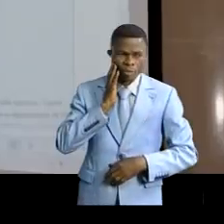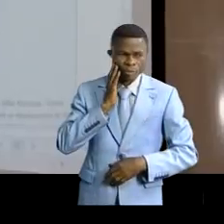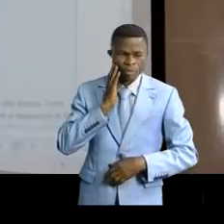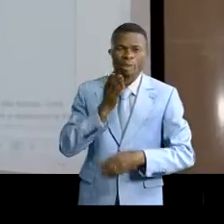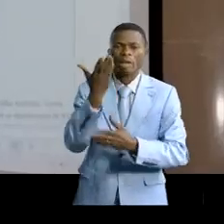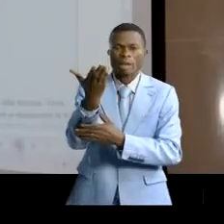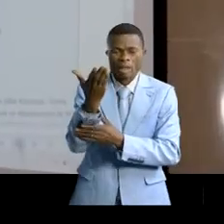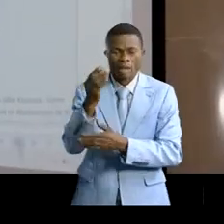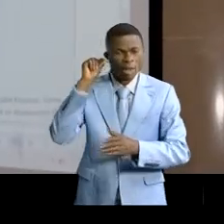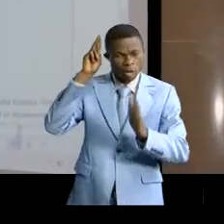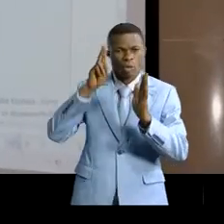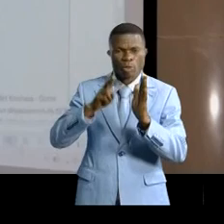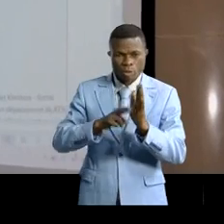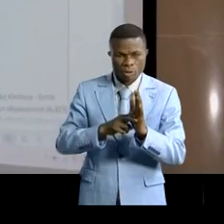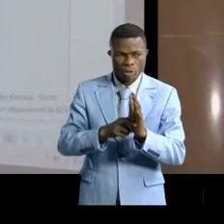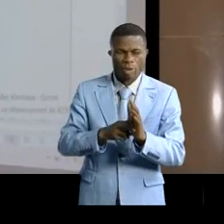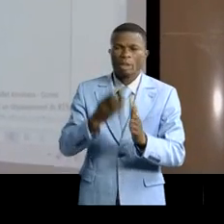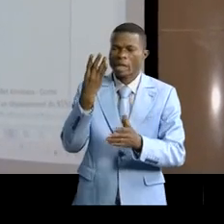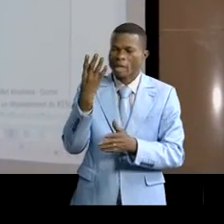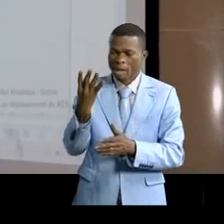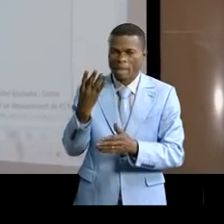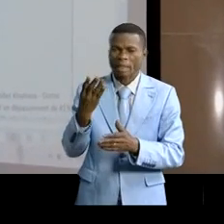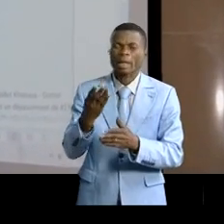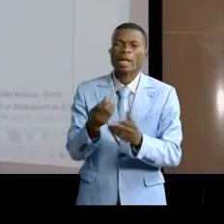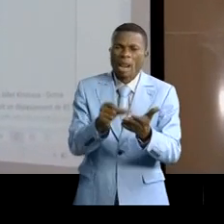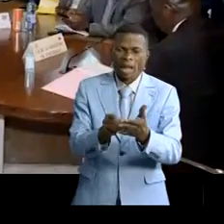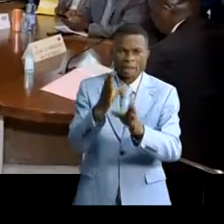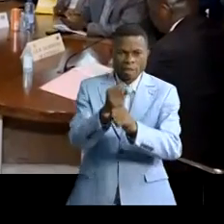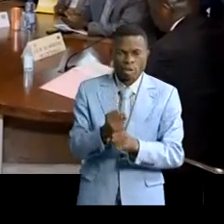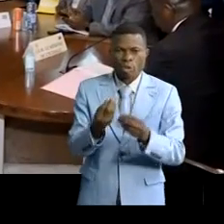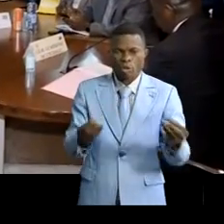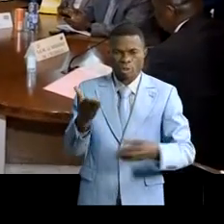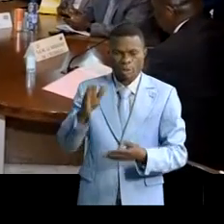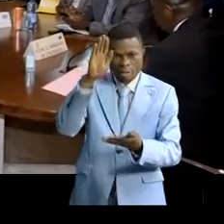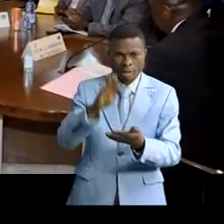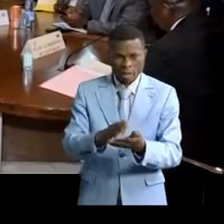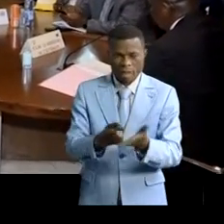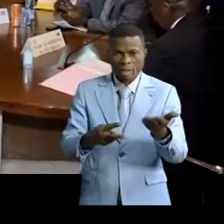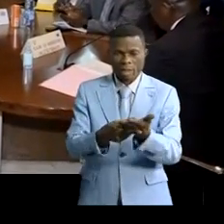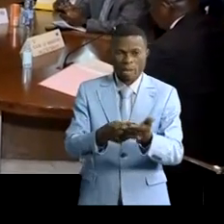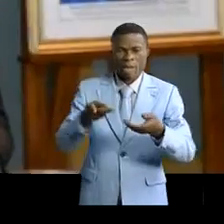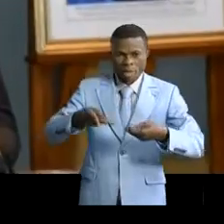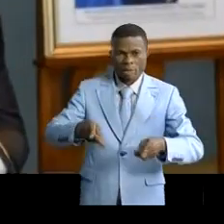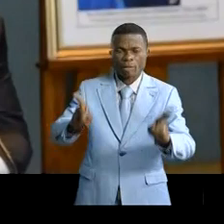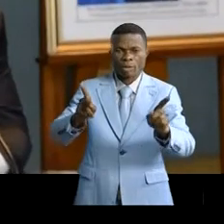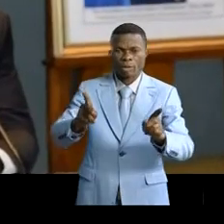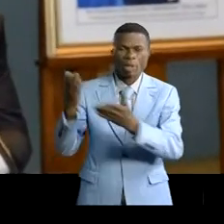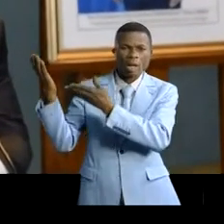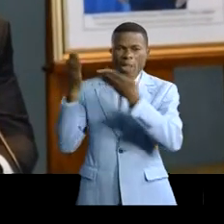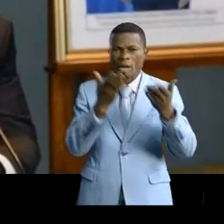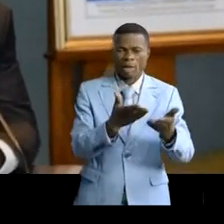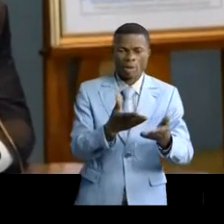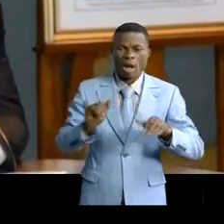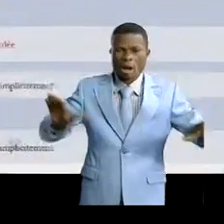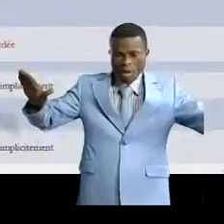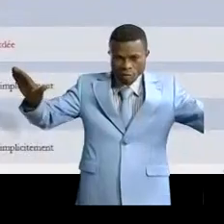plaidé auprès du gouvernement. 4 requêtes ont eu gain de cause. Il s'agit de la réduction de la taxe d'autorisation d'importation d'un